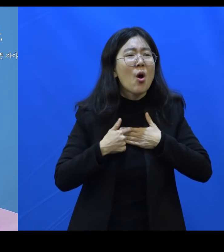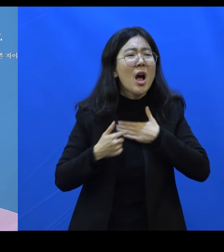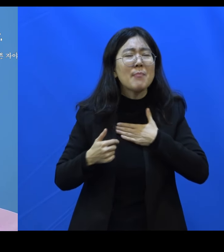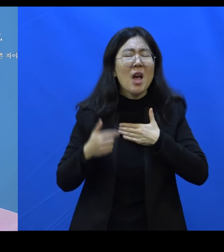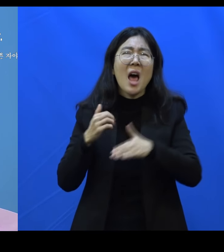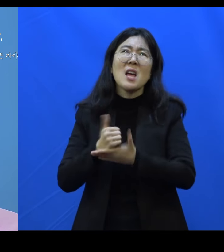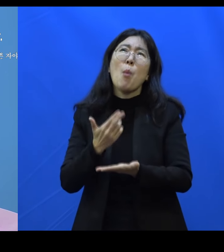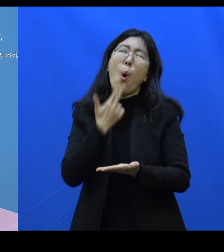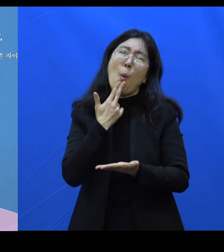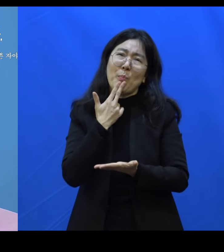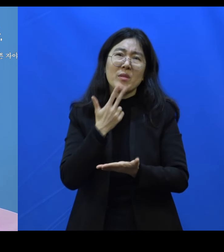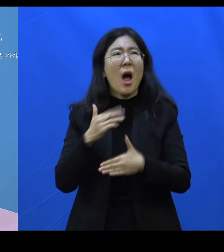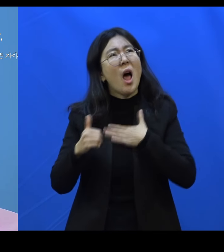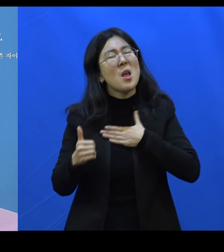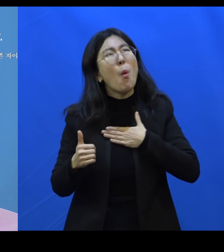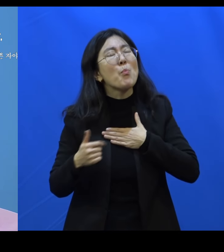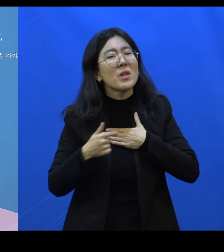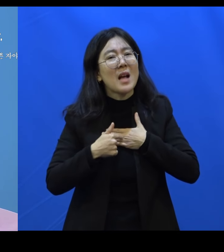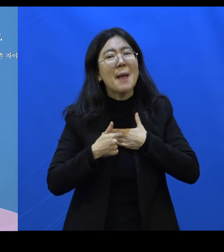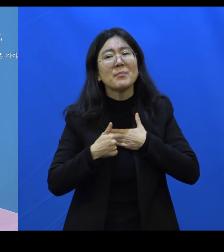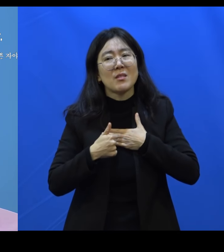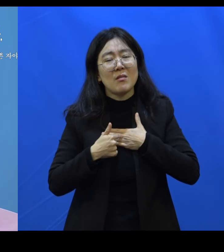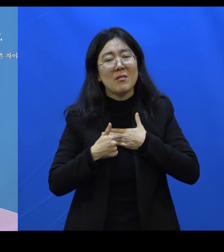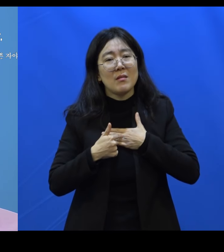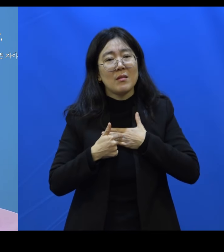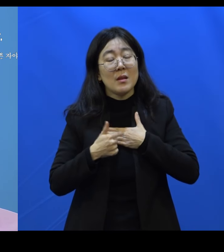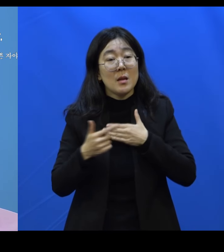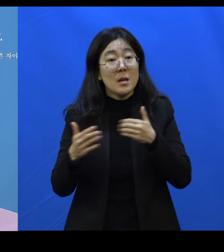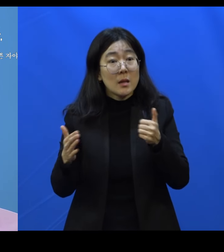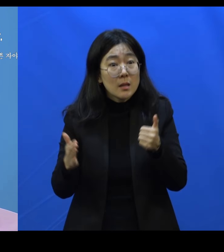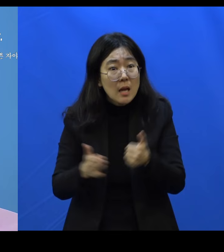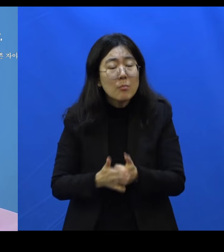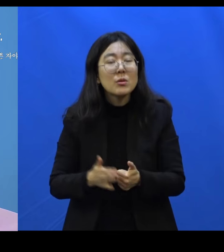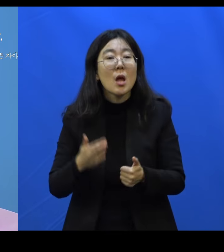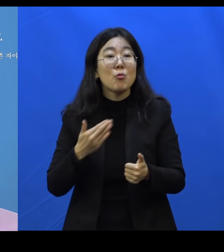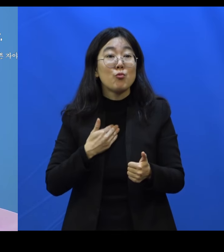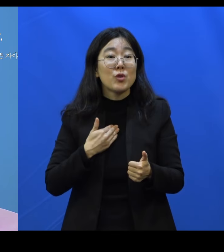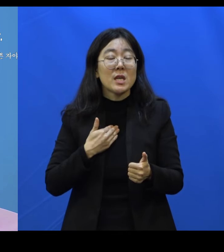계세요. 우리가 할 일은 마음의 문을 여는 것입니다.